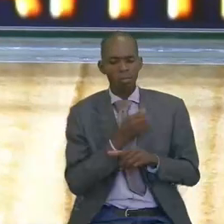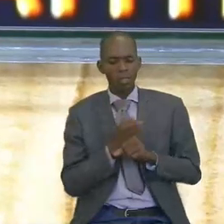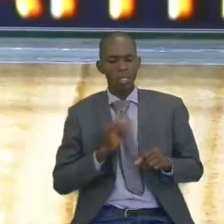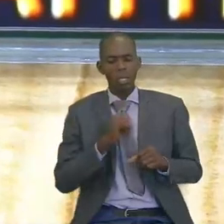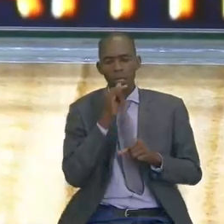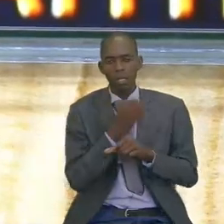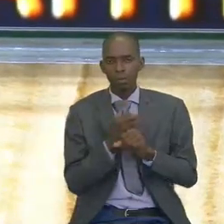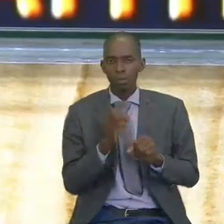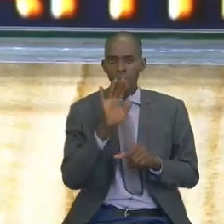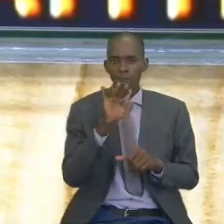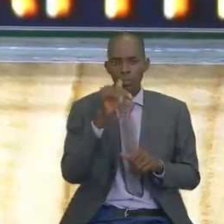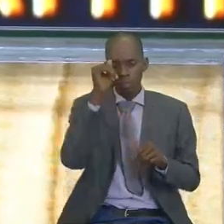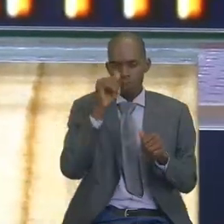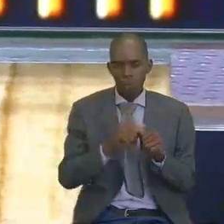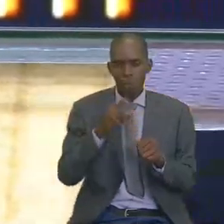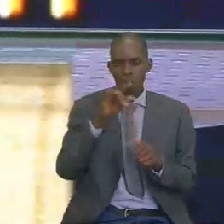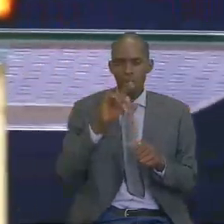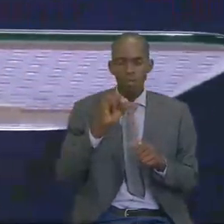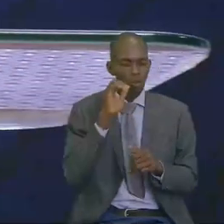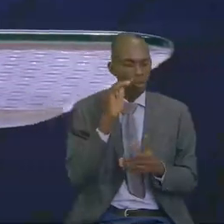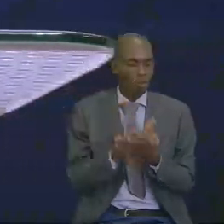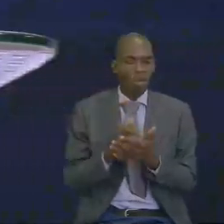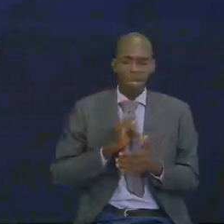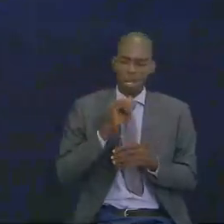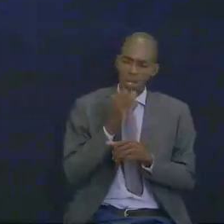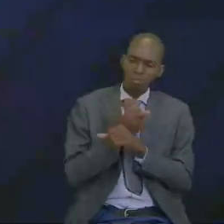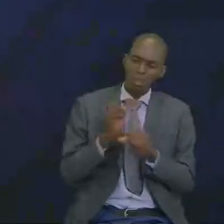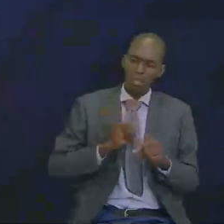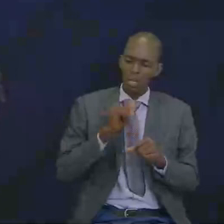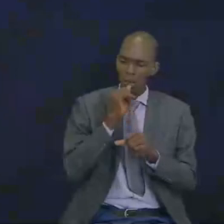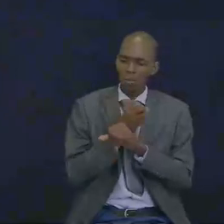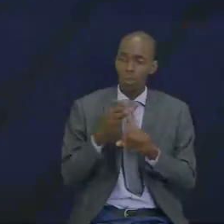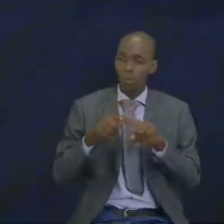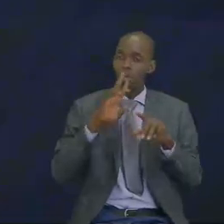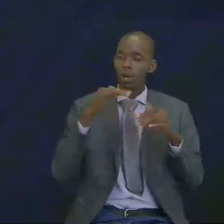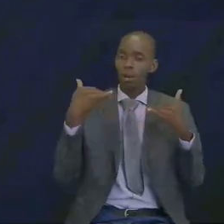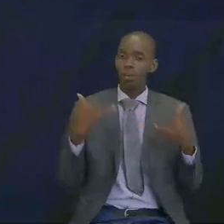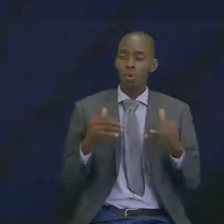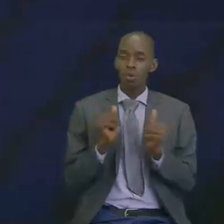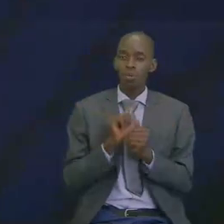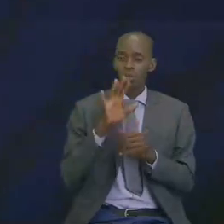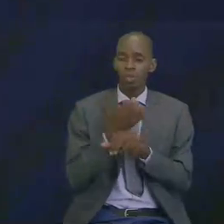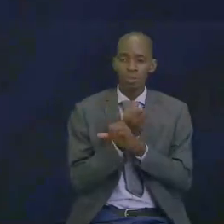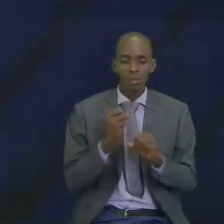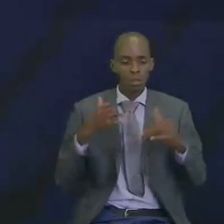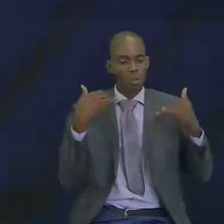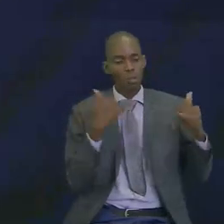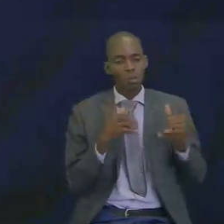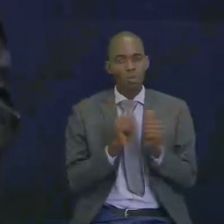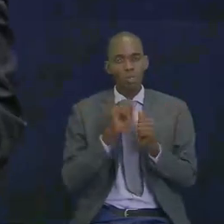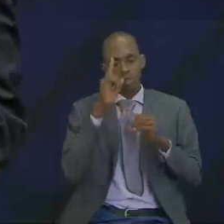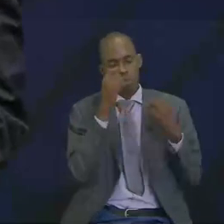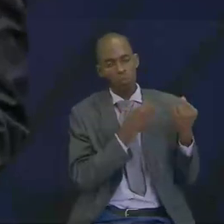Je suis sauvé. Souvenez-vous de la femme de Lot. Je suis sauvé. Tu joues avec ton salut. Tu spécules avec ta foi en